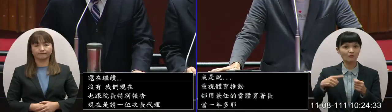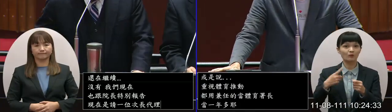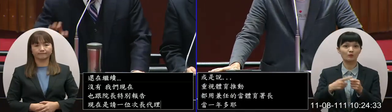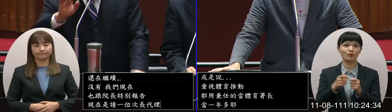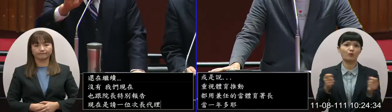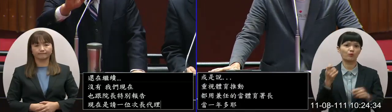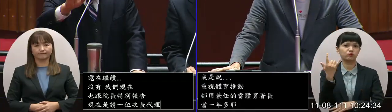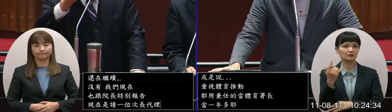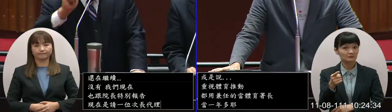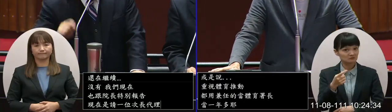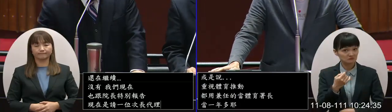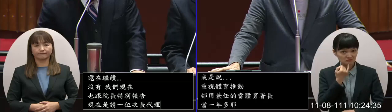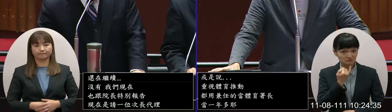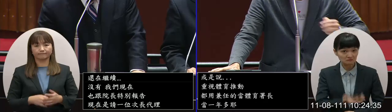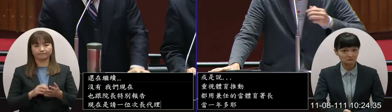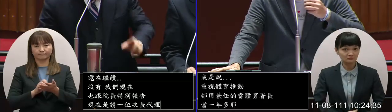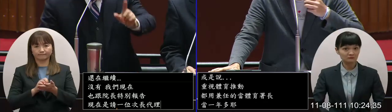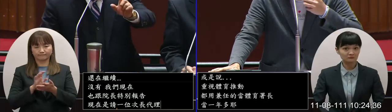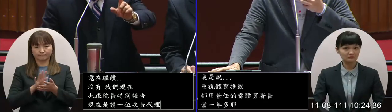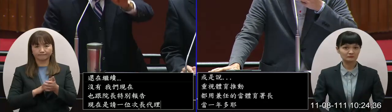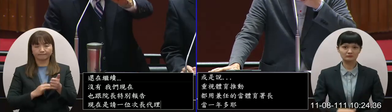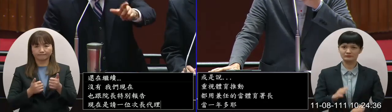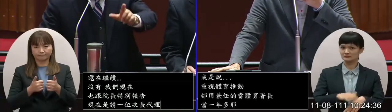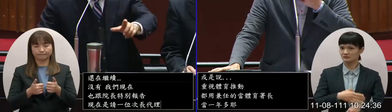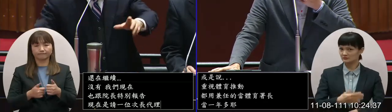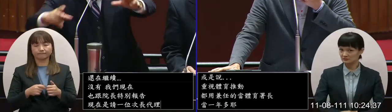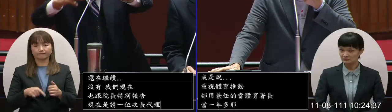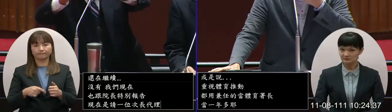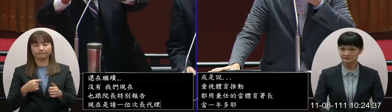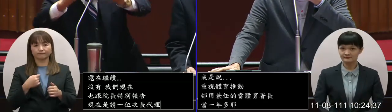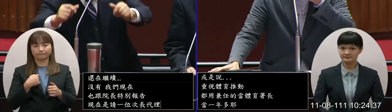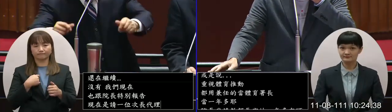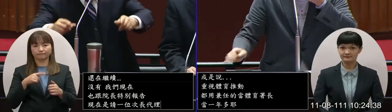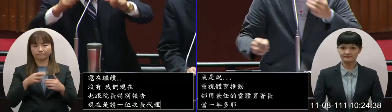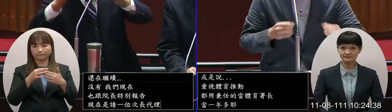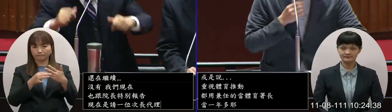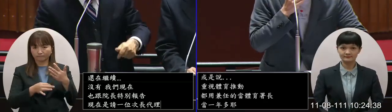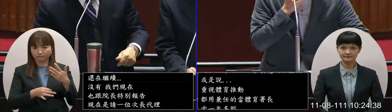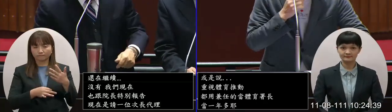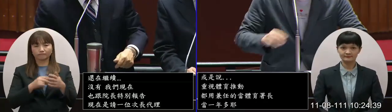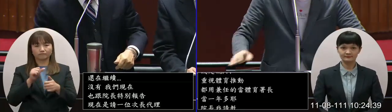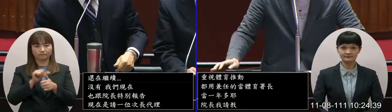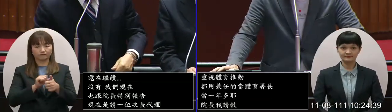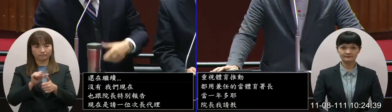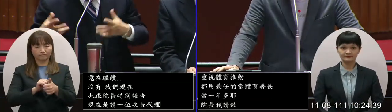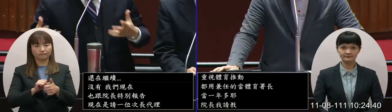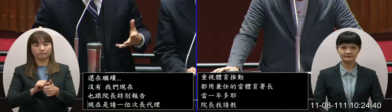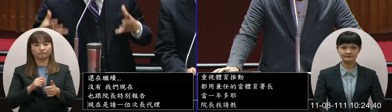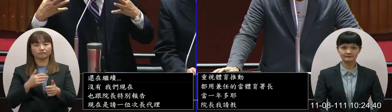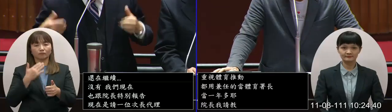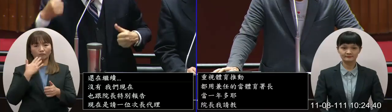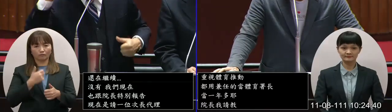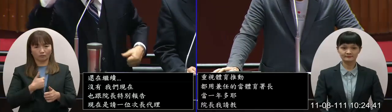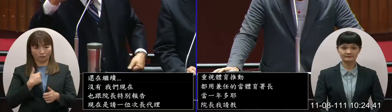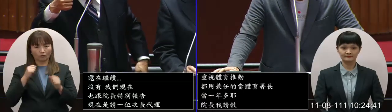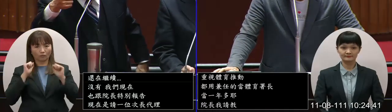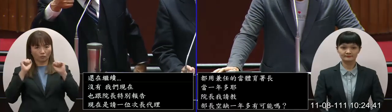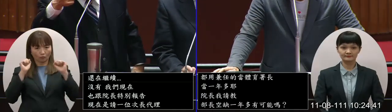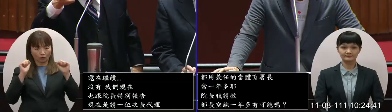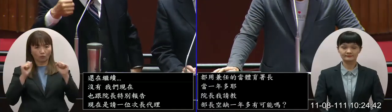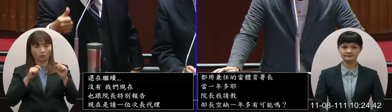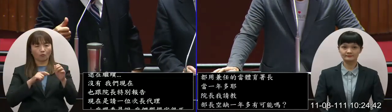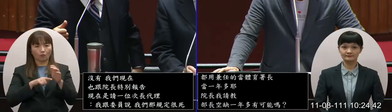吗？ 我甲委员讲， 应该袂啦。 好啦，咱吼，咱迄个规定足死个啦。嗯，咱老实讲，体育事业